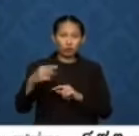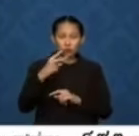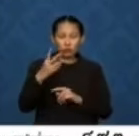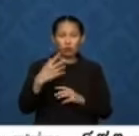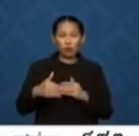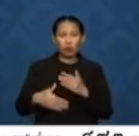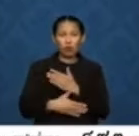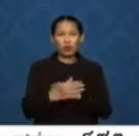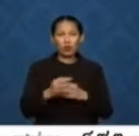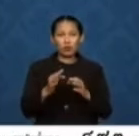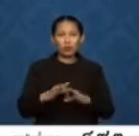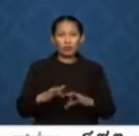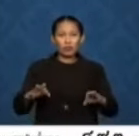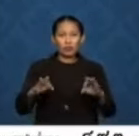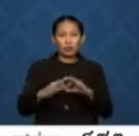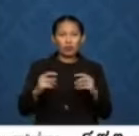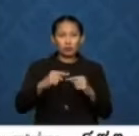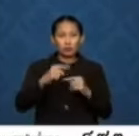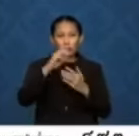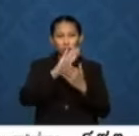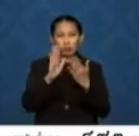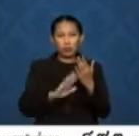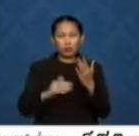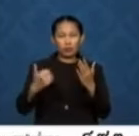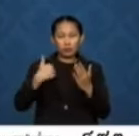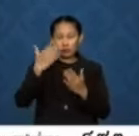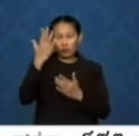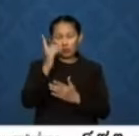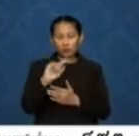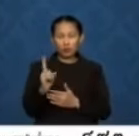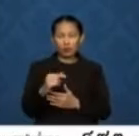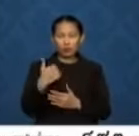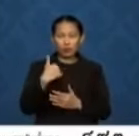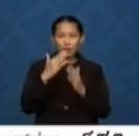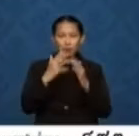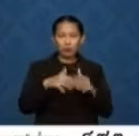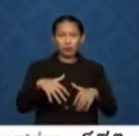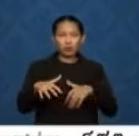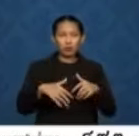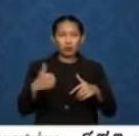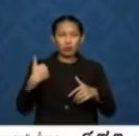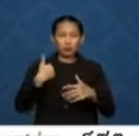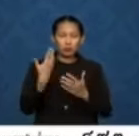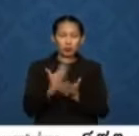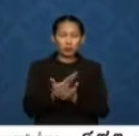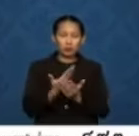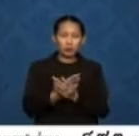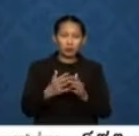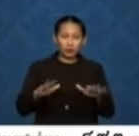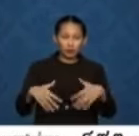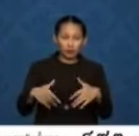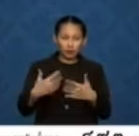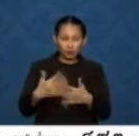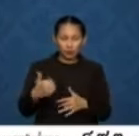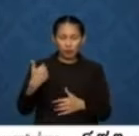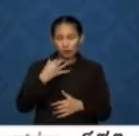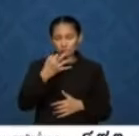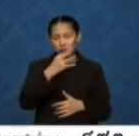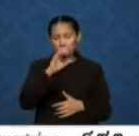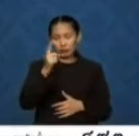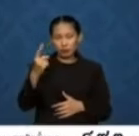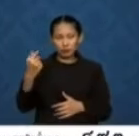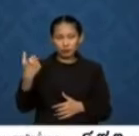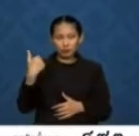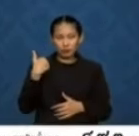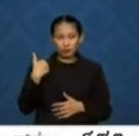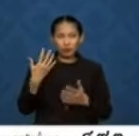ค่ะในทางเศรษฐกิจของไทยที่จะนำพี่น้องประชาชนคนไทยเราไปสู่การมีรายได้และมีอาชีพใหม่ๆอย่างแน่น